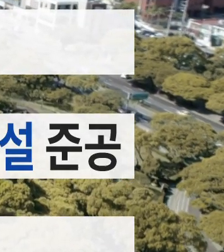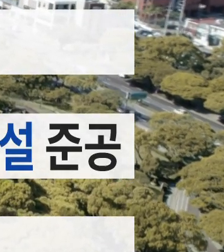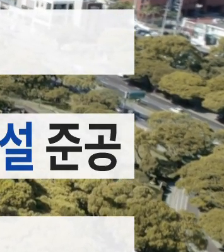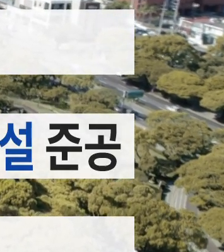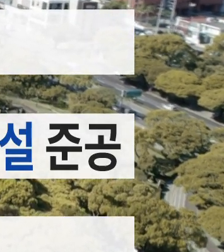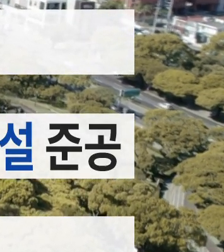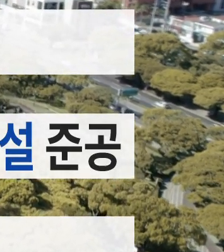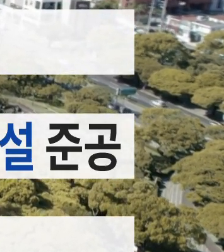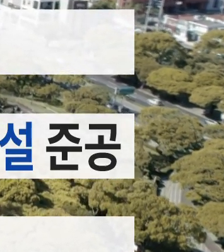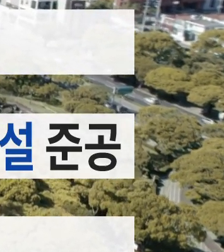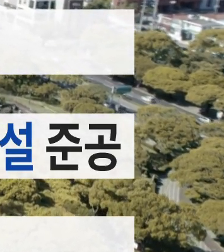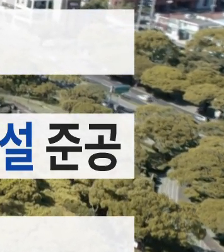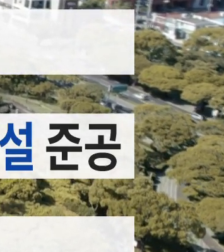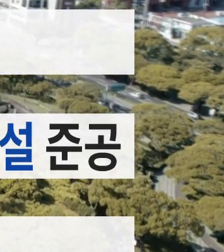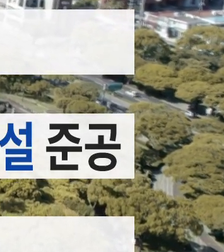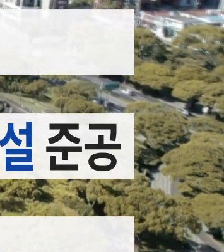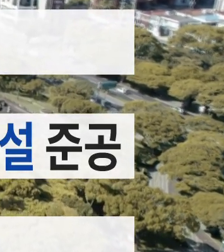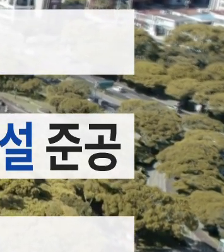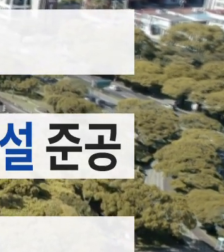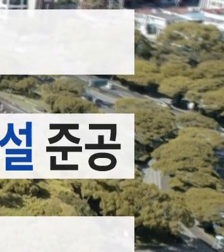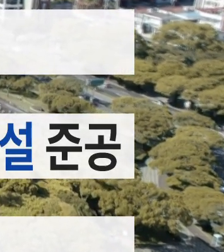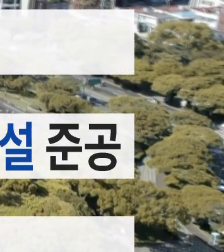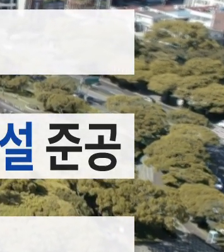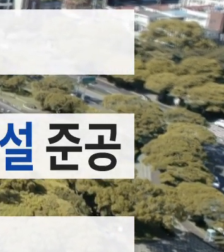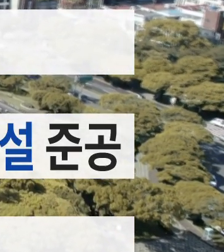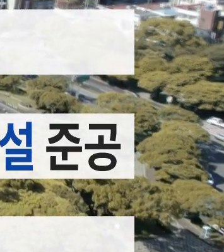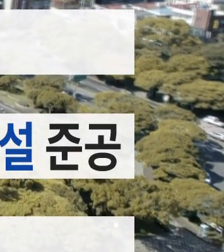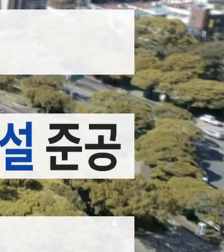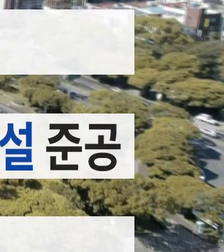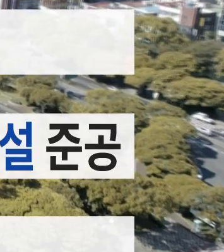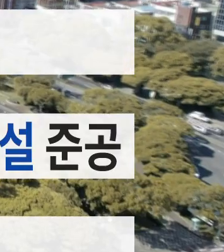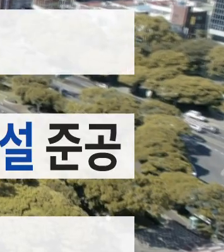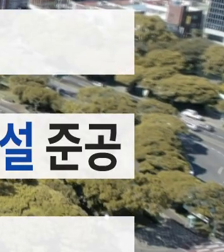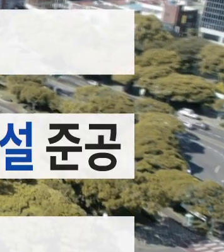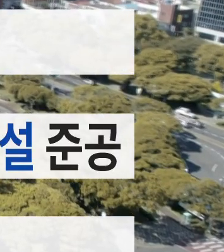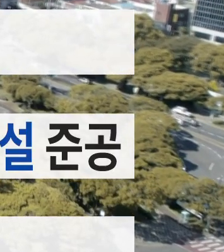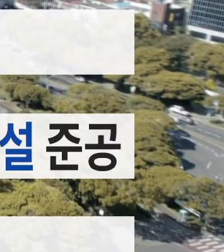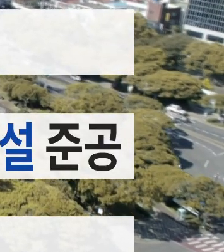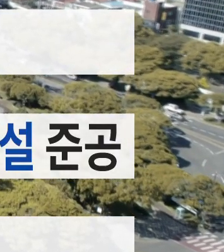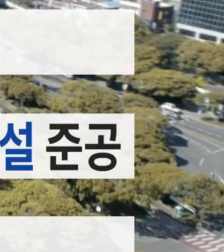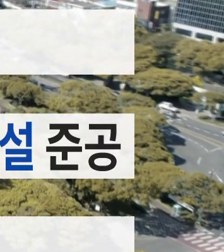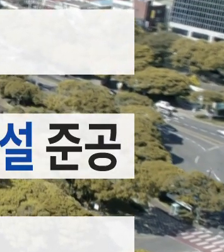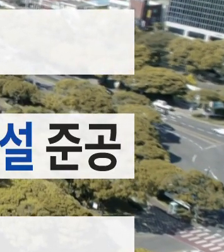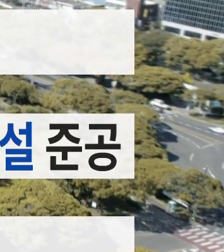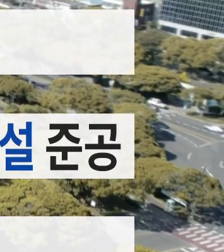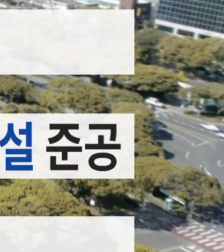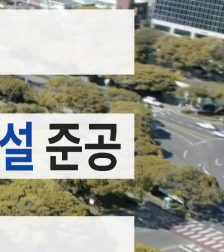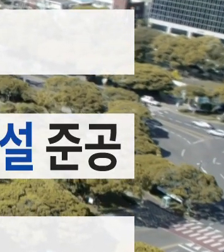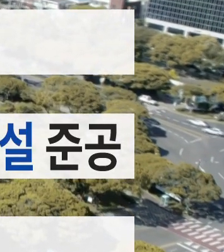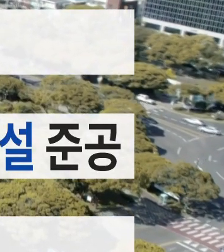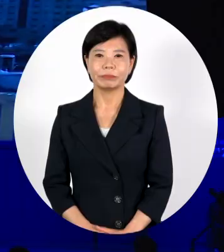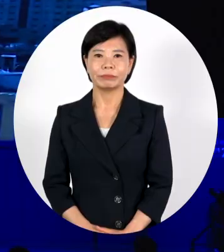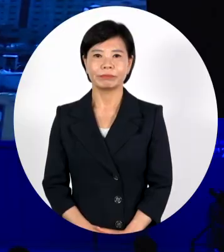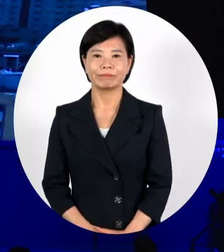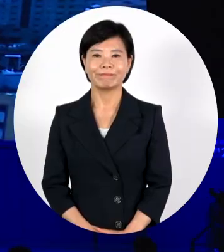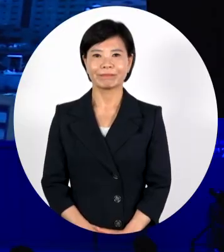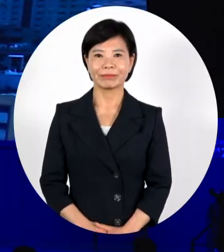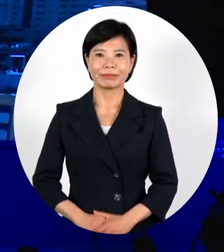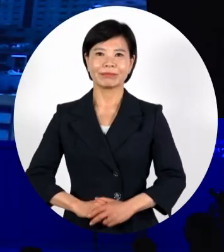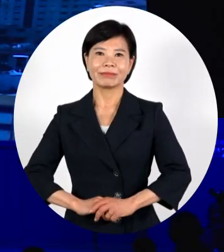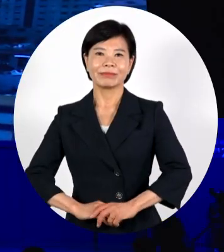내국인 관광객 감소 등의 문제로 위기를 맞은 제주도가 제주관광 대혁신에 나섰습니다.